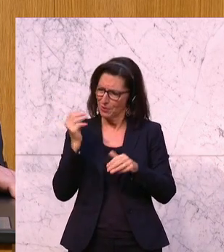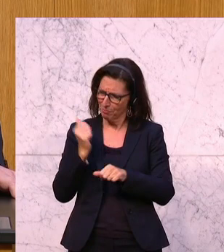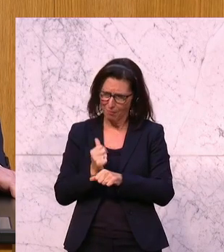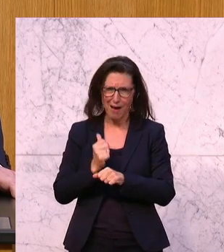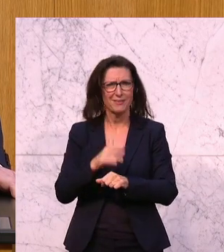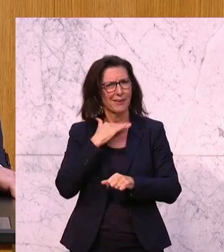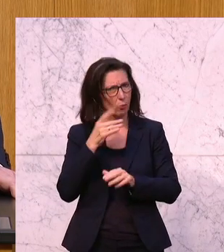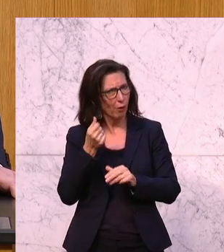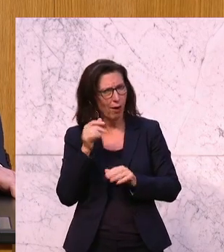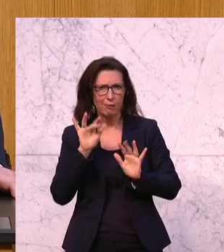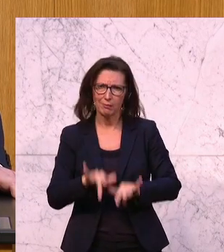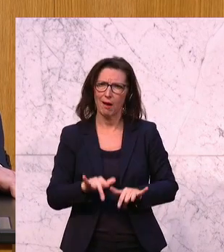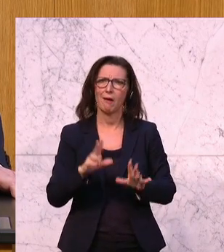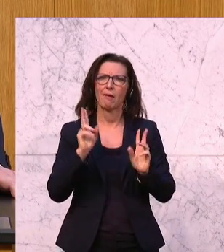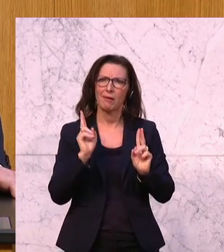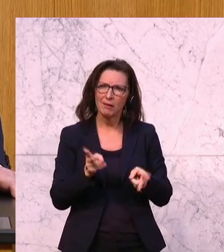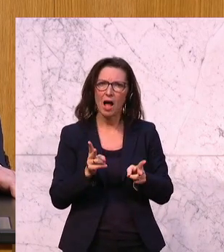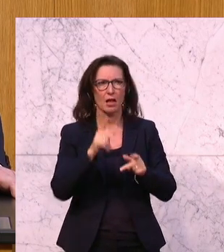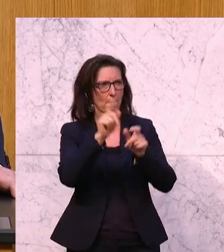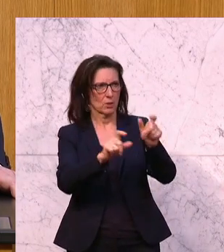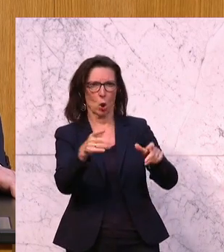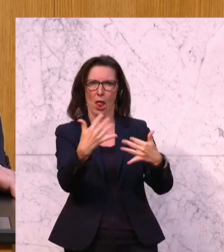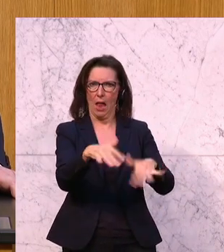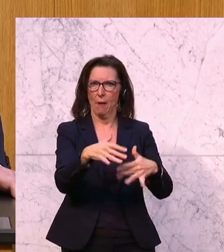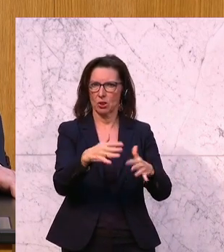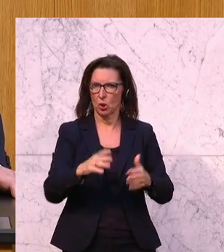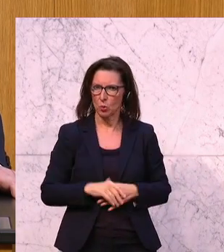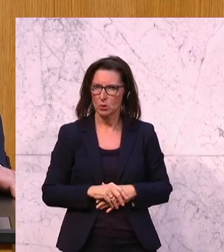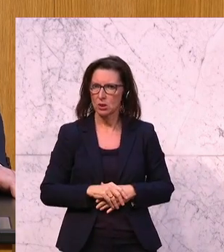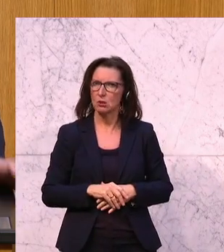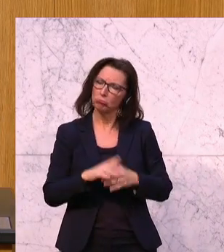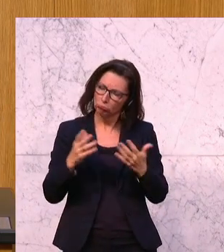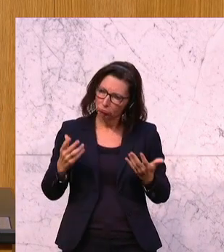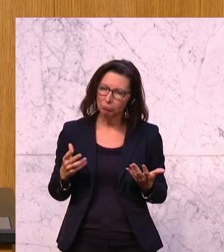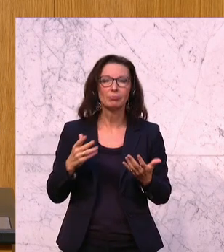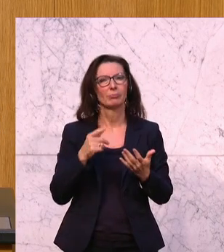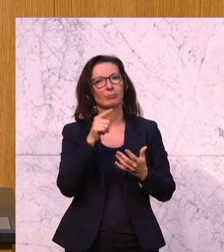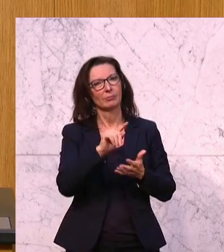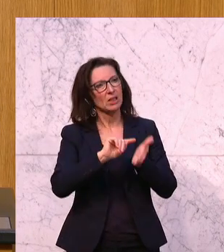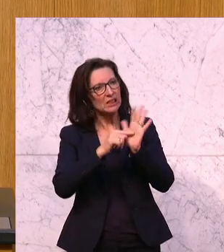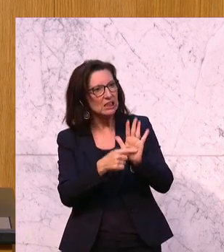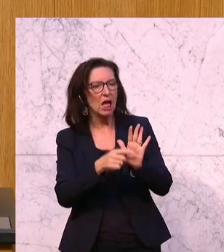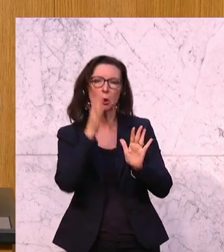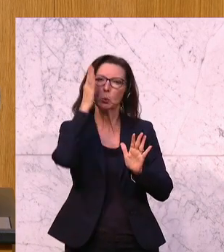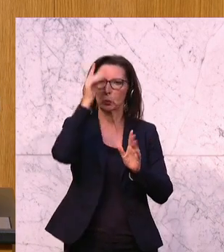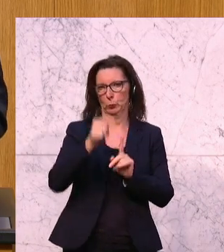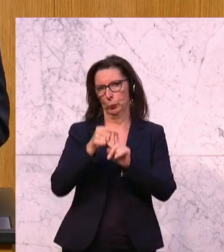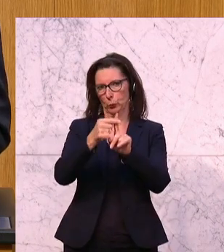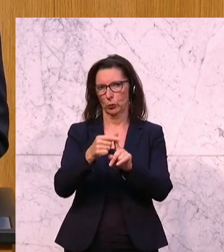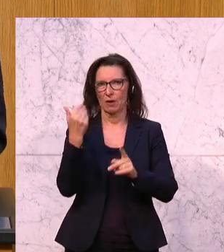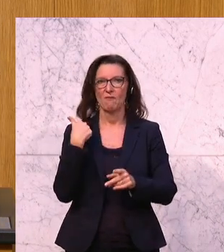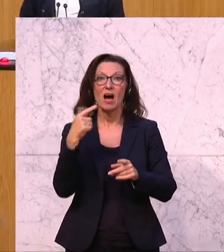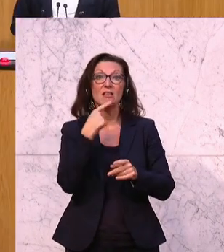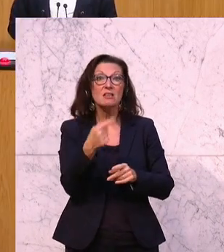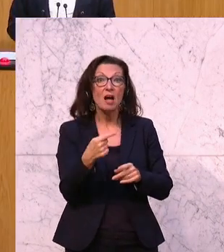zur Verfügung, um die Arbeitslosen, um den arbeitslosen Menschen in Österreich auch eine Perspektive zu geben. Es ist angesprochen worden, auch Menschen